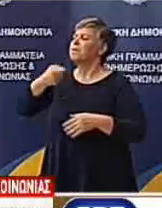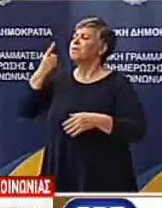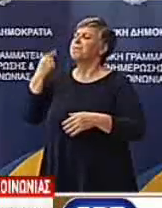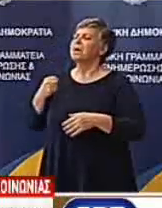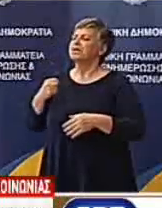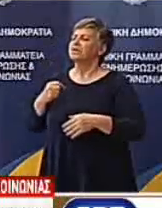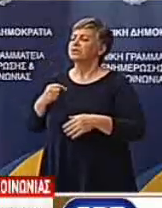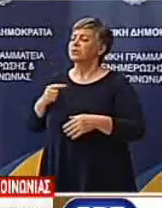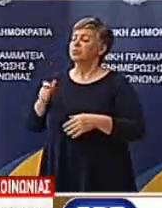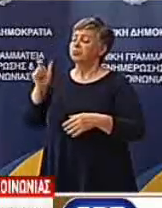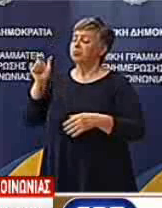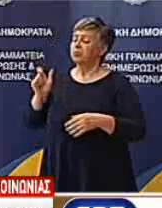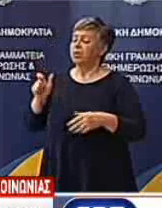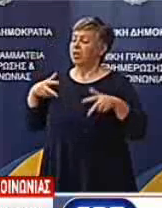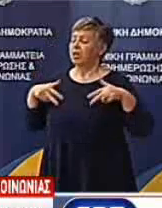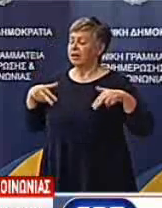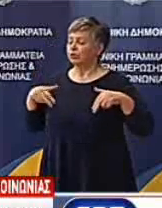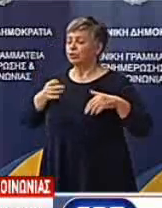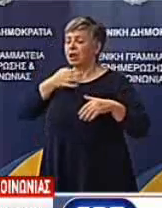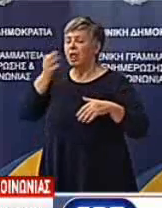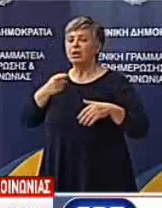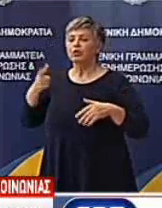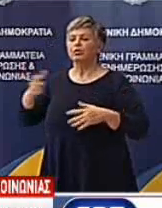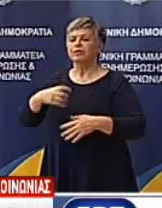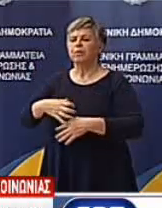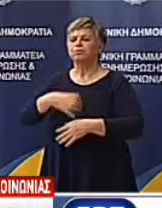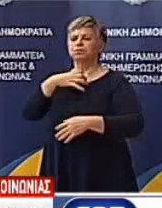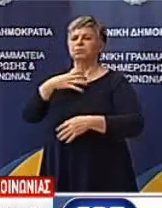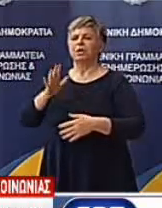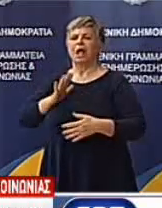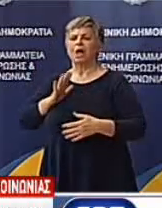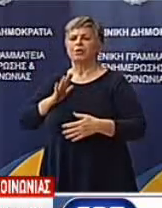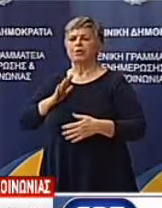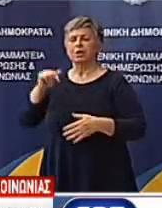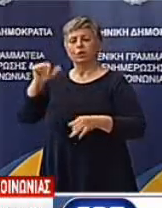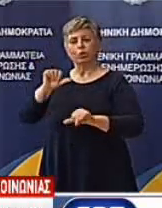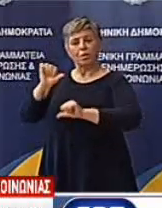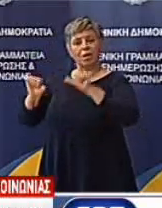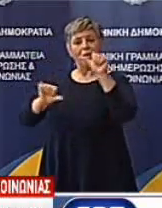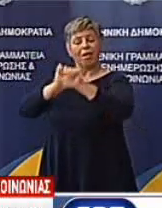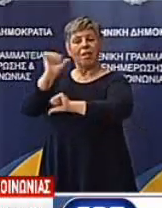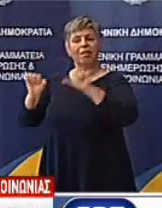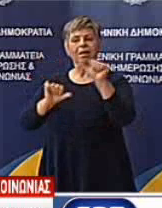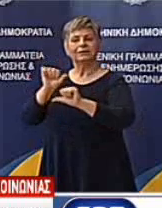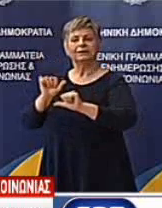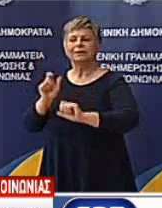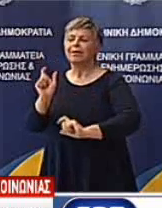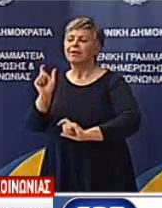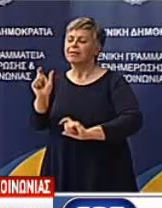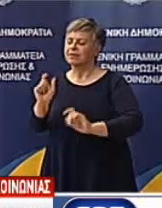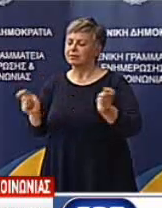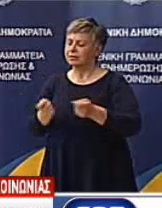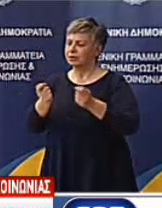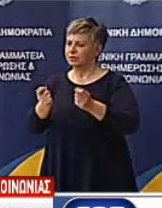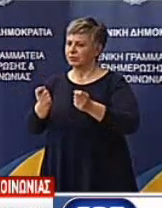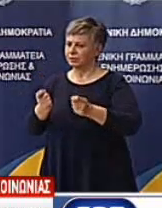λαός. Εντάξει. Ήμουν πολύ σαφής νομίζω στην αρχική μου τοποθέτηση ότι αντιλαμβανόμαστε το